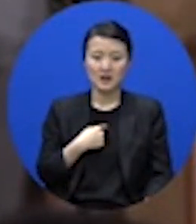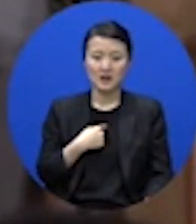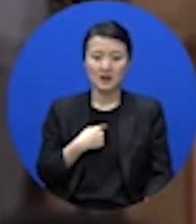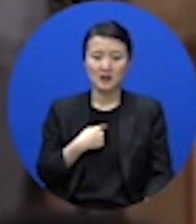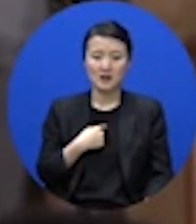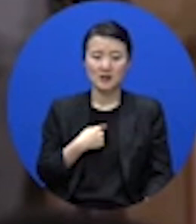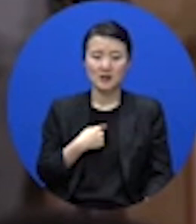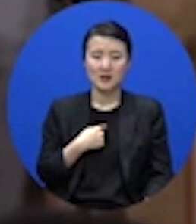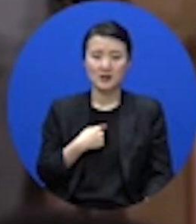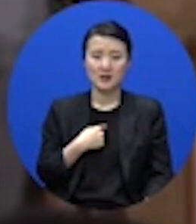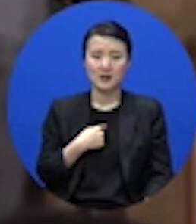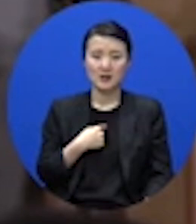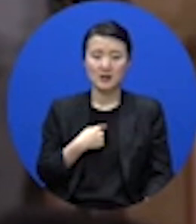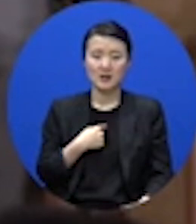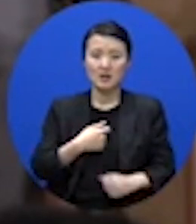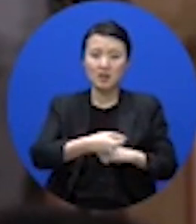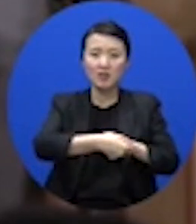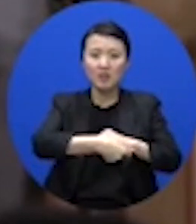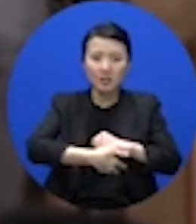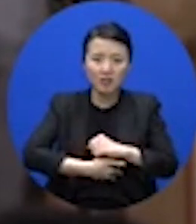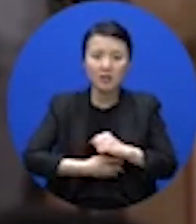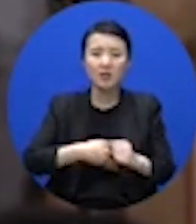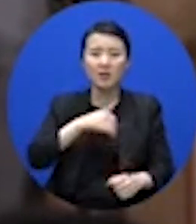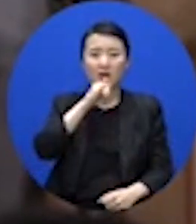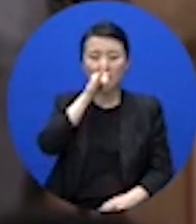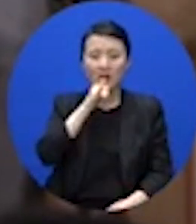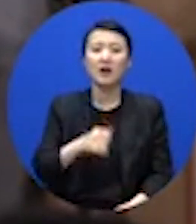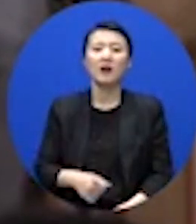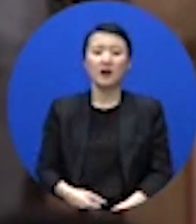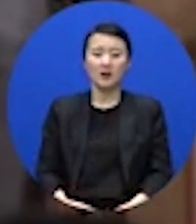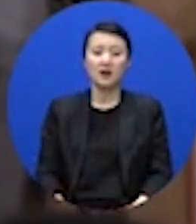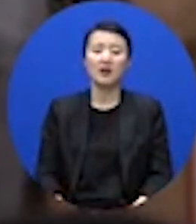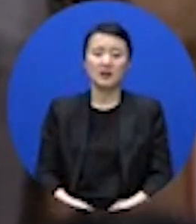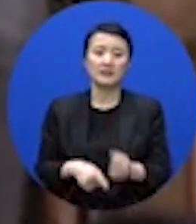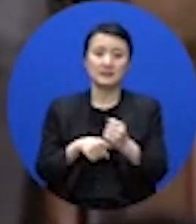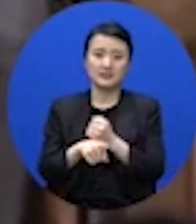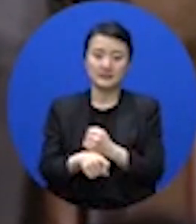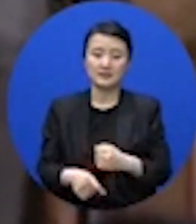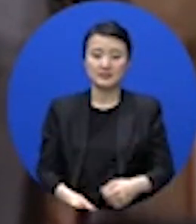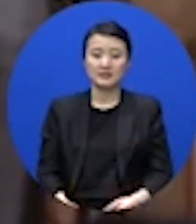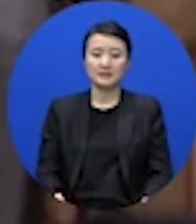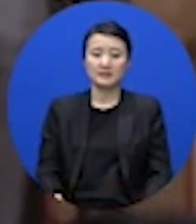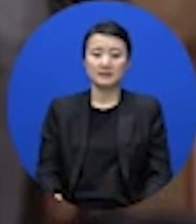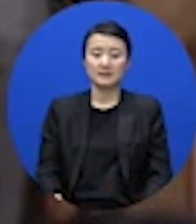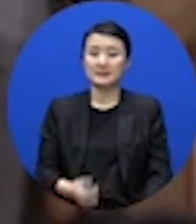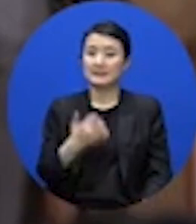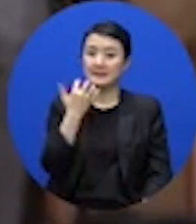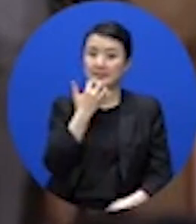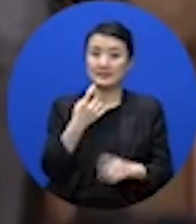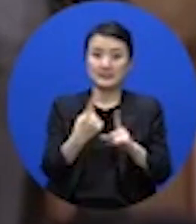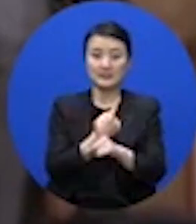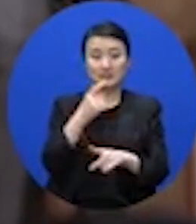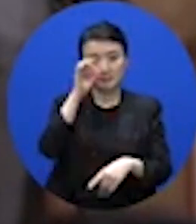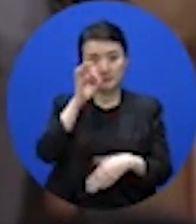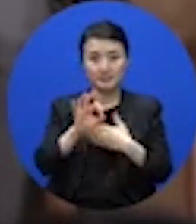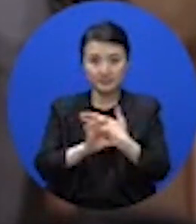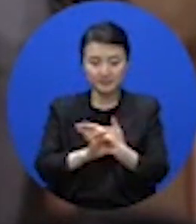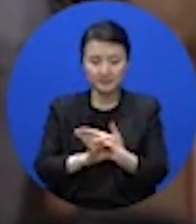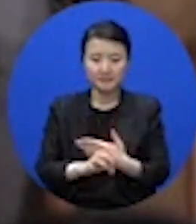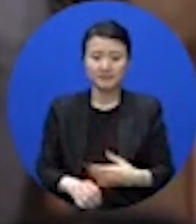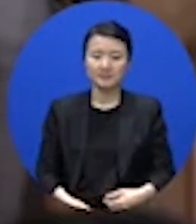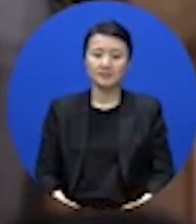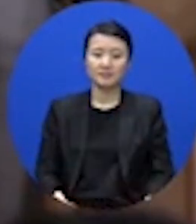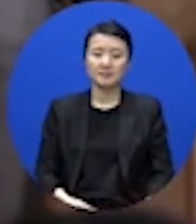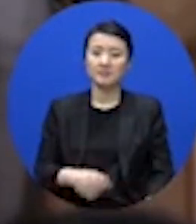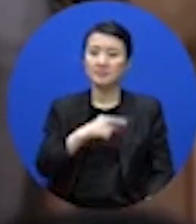주는 영향이나 효과가 있구나. 그래서 컬러 테라피에서는 색채 치료에서는